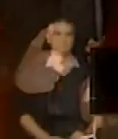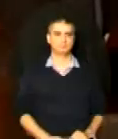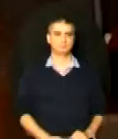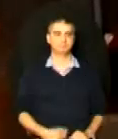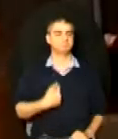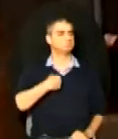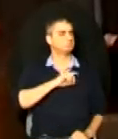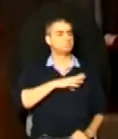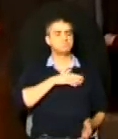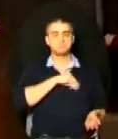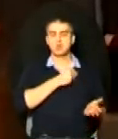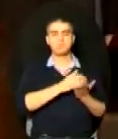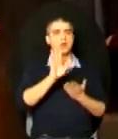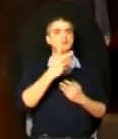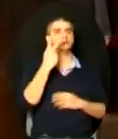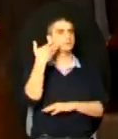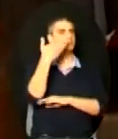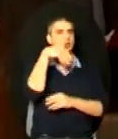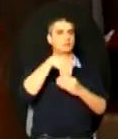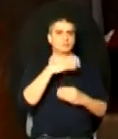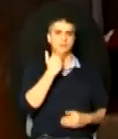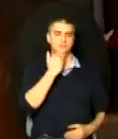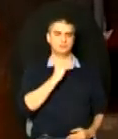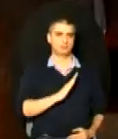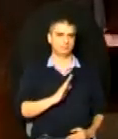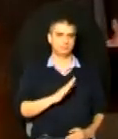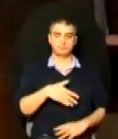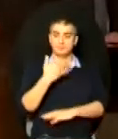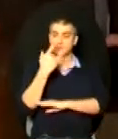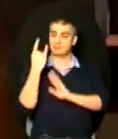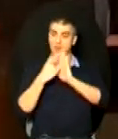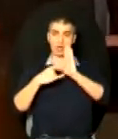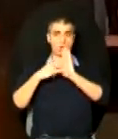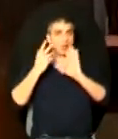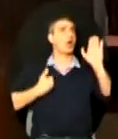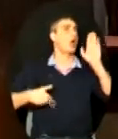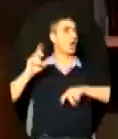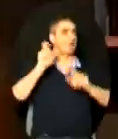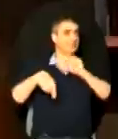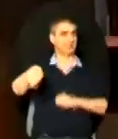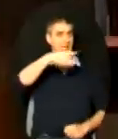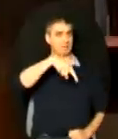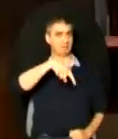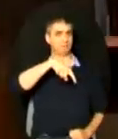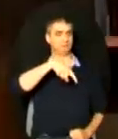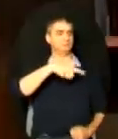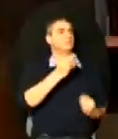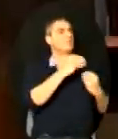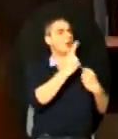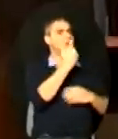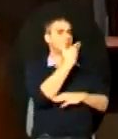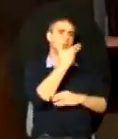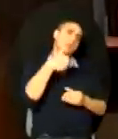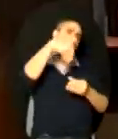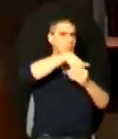אינני מוכן לקבל שתי מדינות בישראל. מדינת חוק לרוב אזרחיה, ומדינה